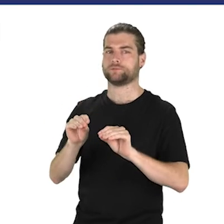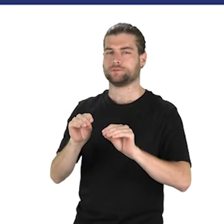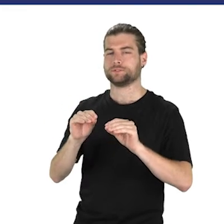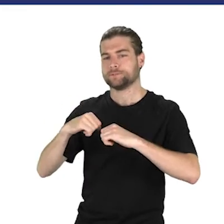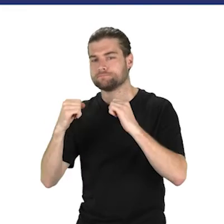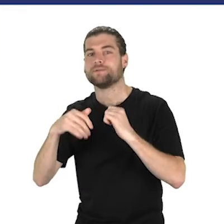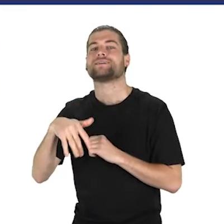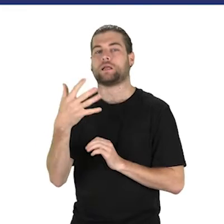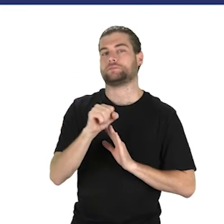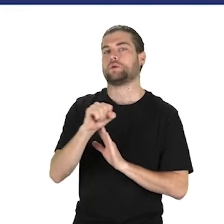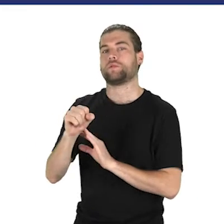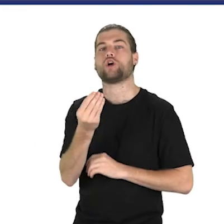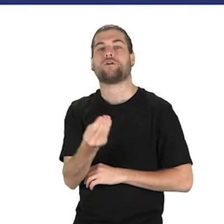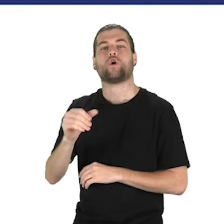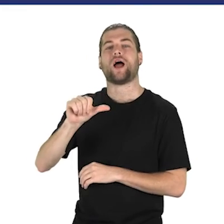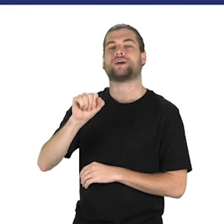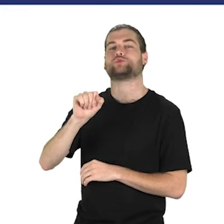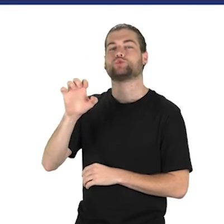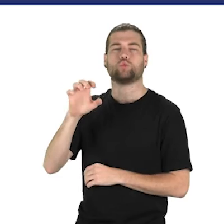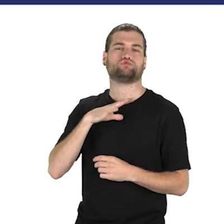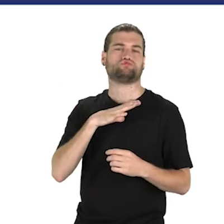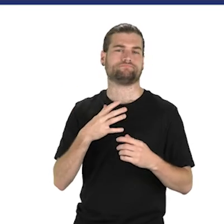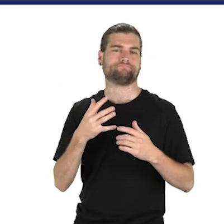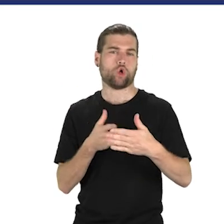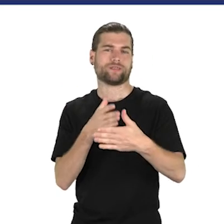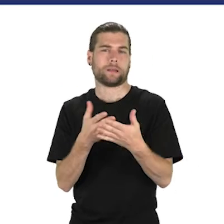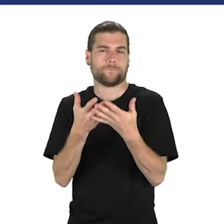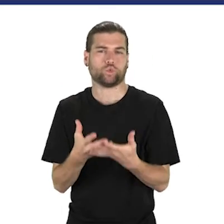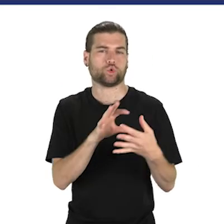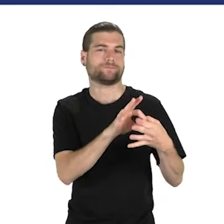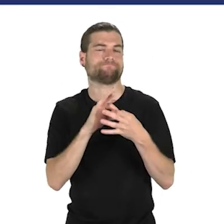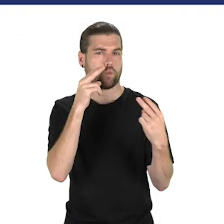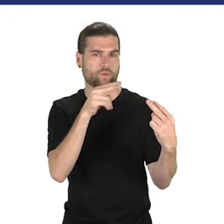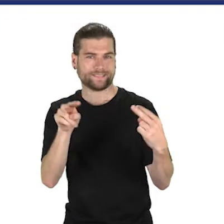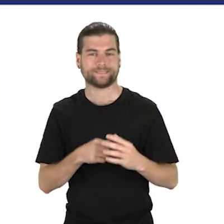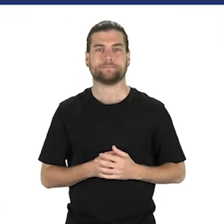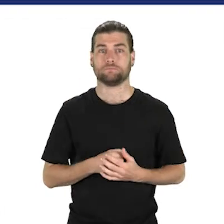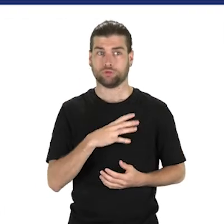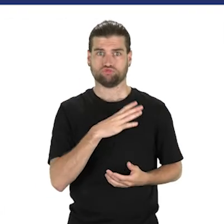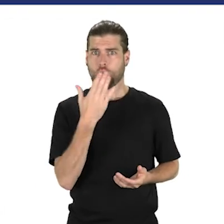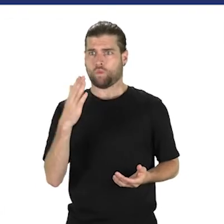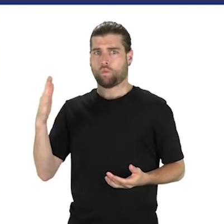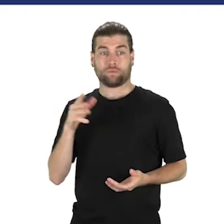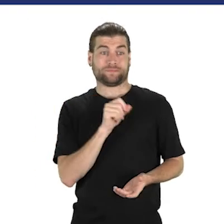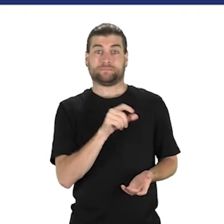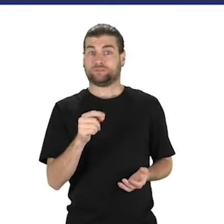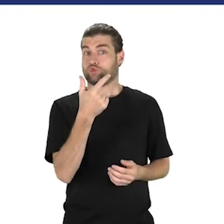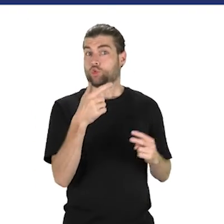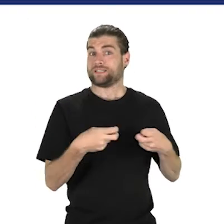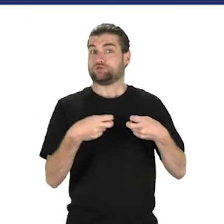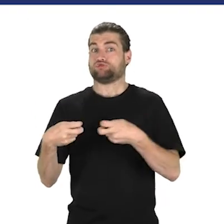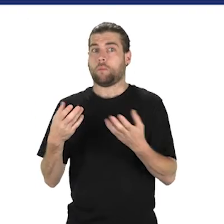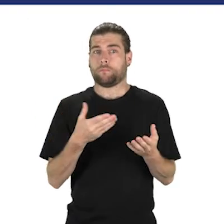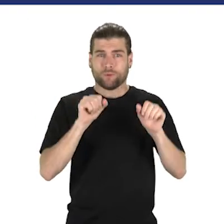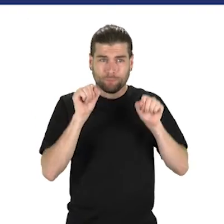20aine de places, dont 15 réservées aux enfants de l'ASE pour des handicaps lourds du trouble du spectre autistique. Donc vous voyez, voilà, c'est 2 exemples parmi